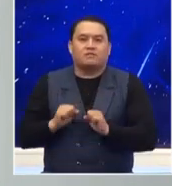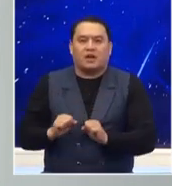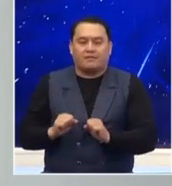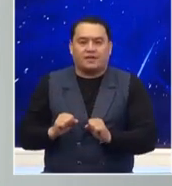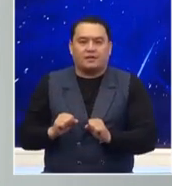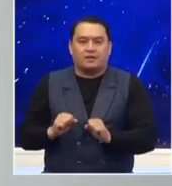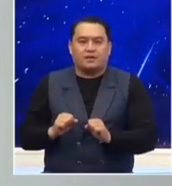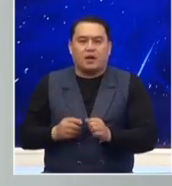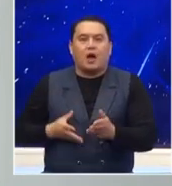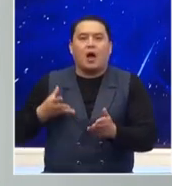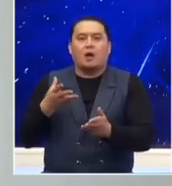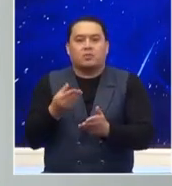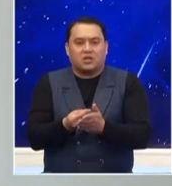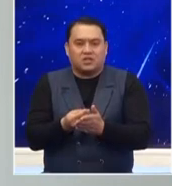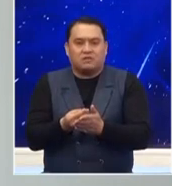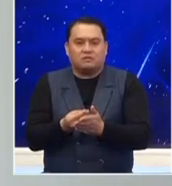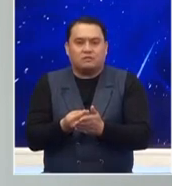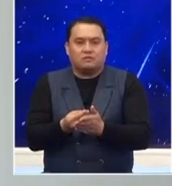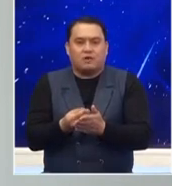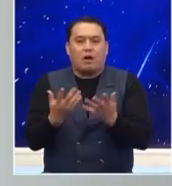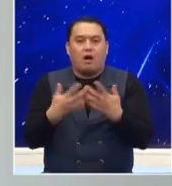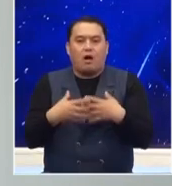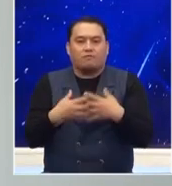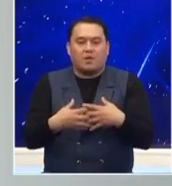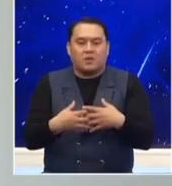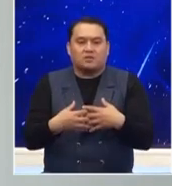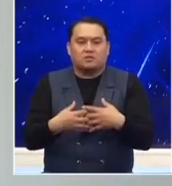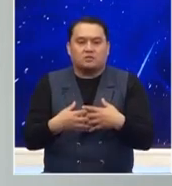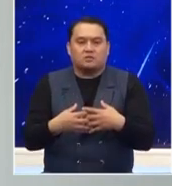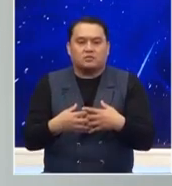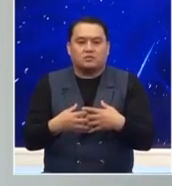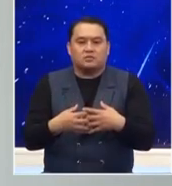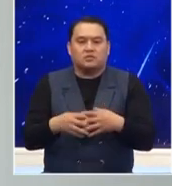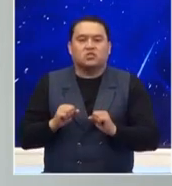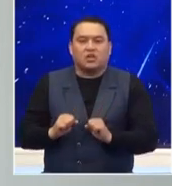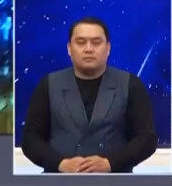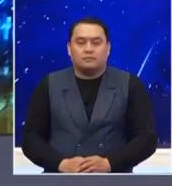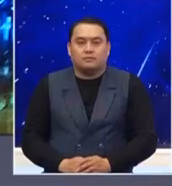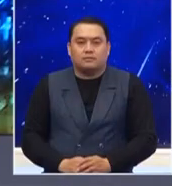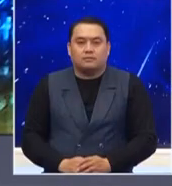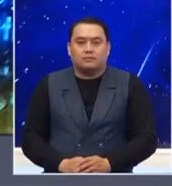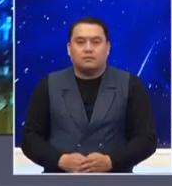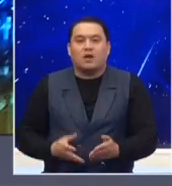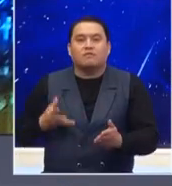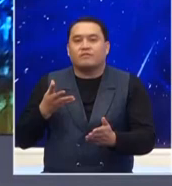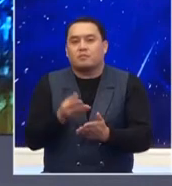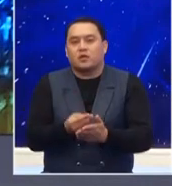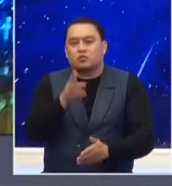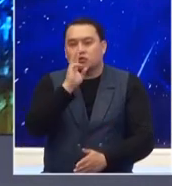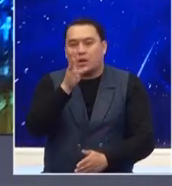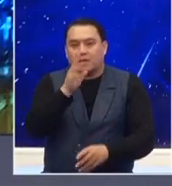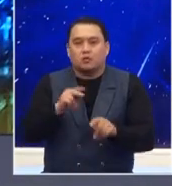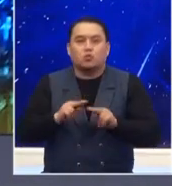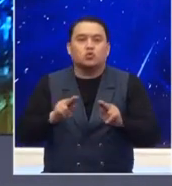и оплатив ЭСП, автоматически они становятся застрахованными. Выплату зарплат